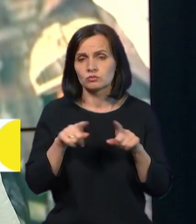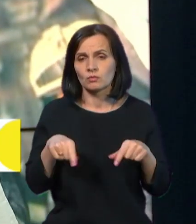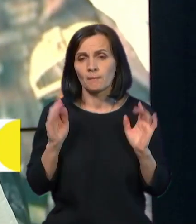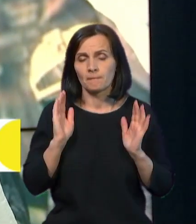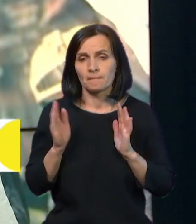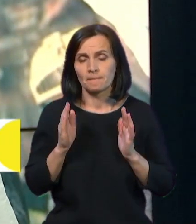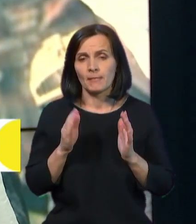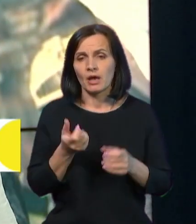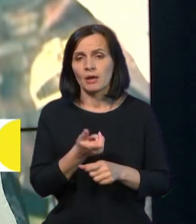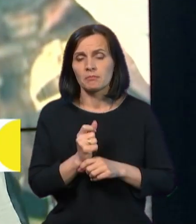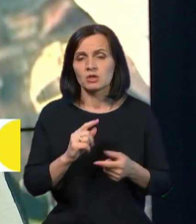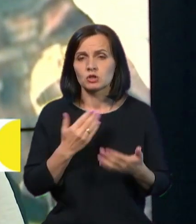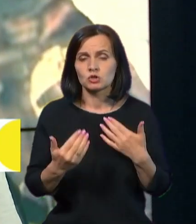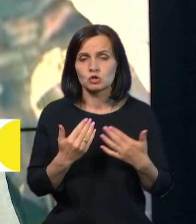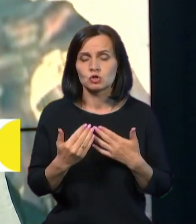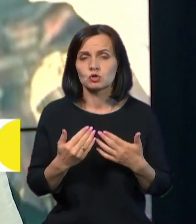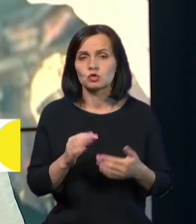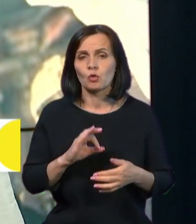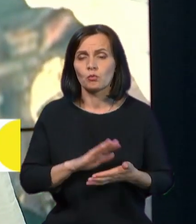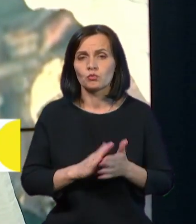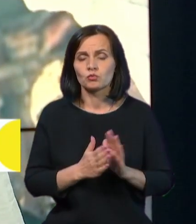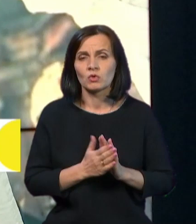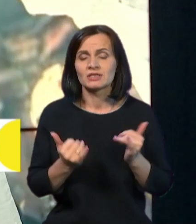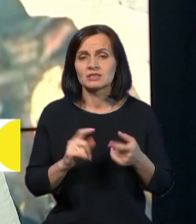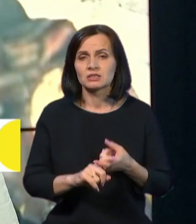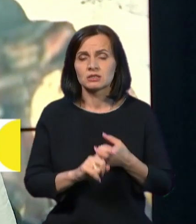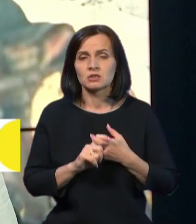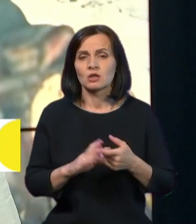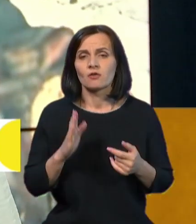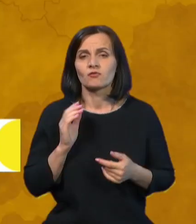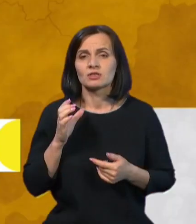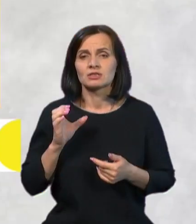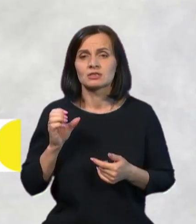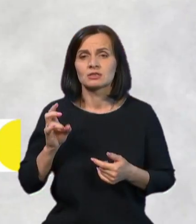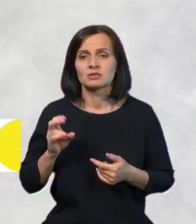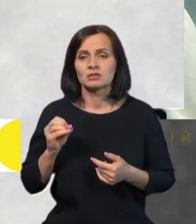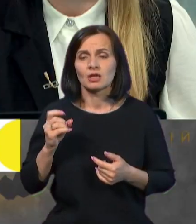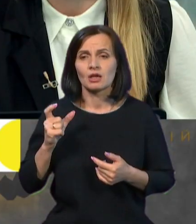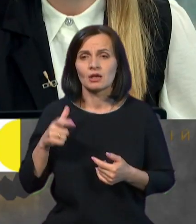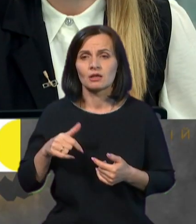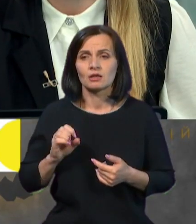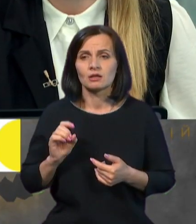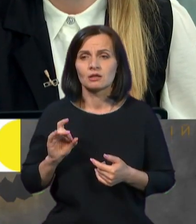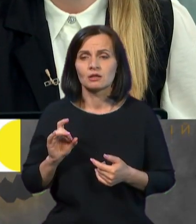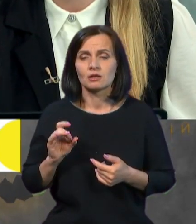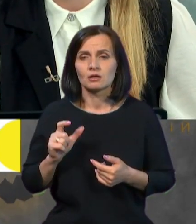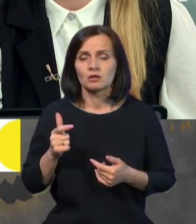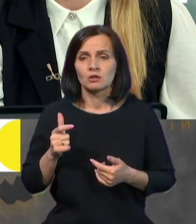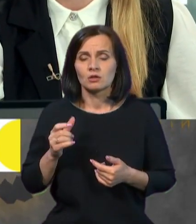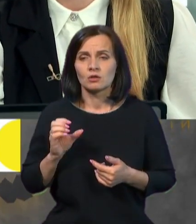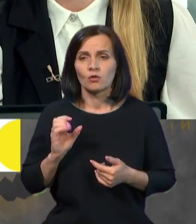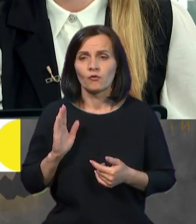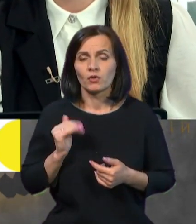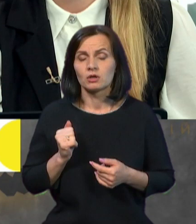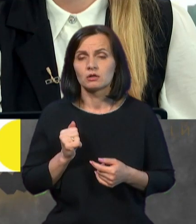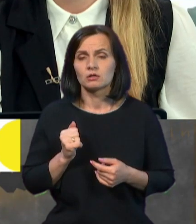будемо спілкуватися далі на зв'язку із нашою студією Дмитро Снігирьо, військовий оглядач. Пане Дмитро, вітаємо вас в ефірі. Доброго вам ранку. Доброго